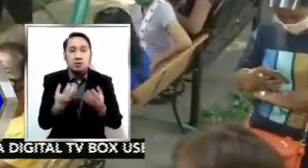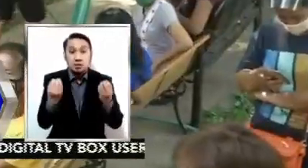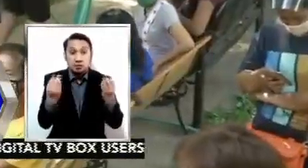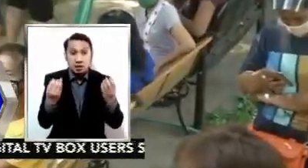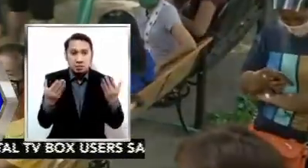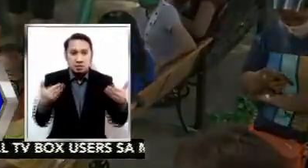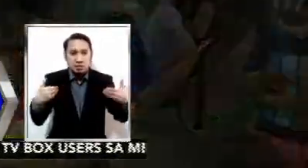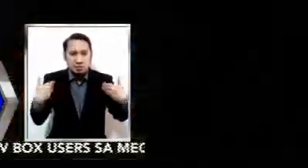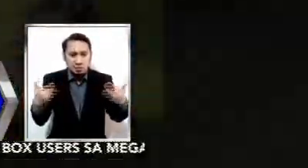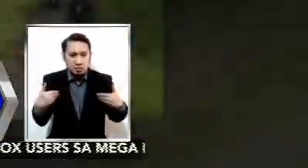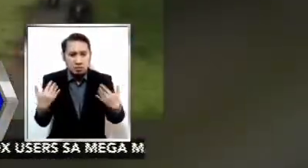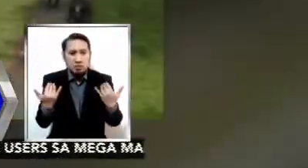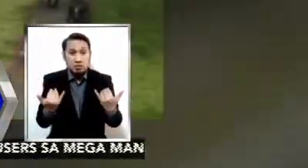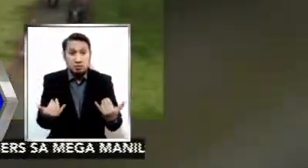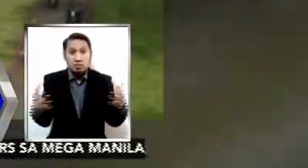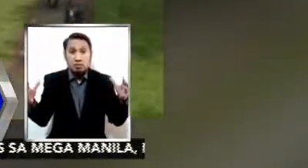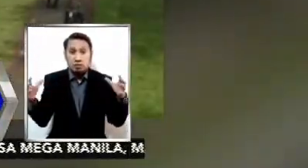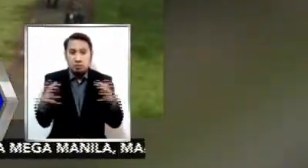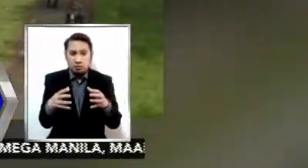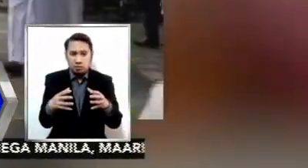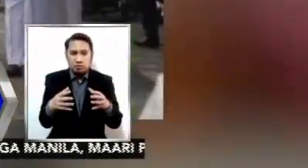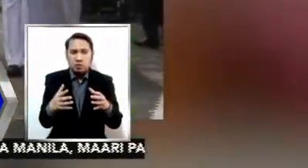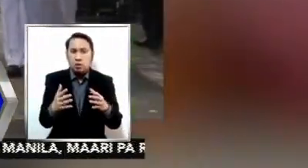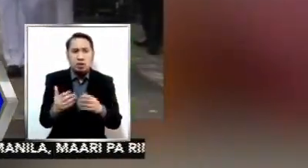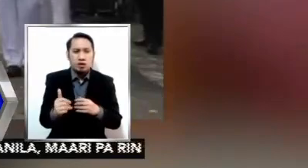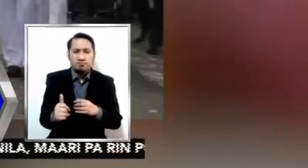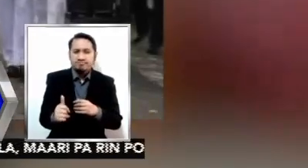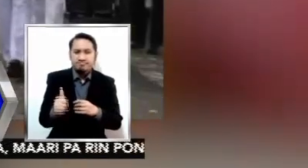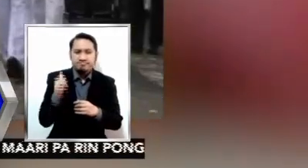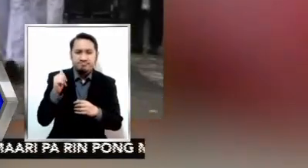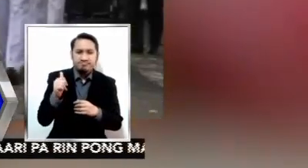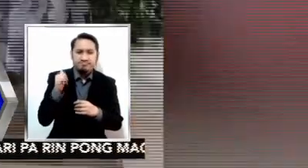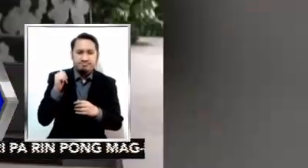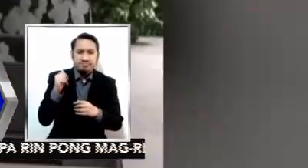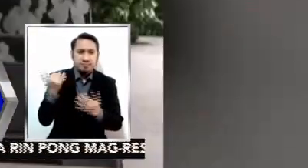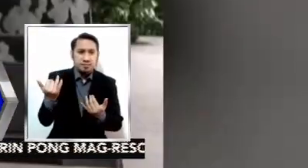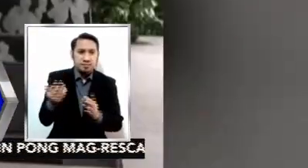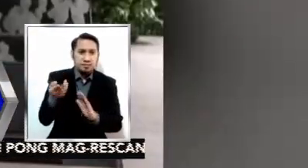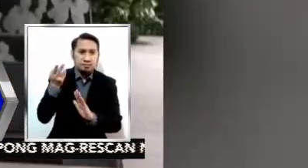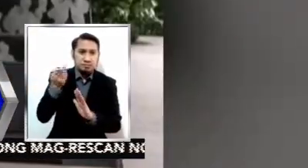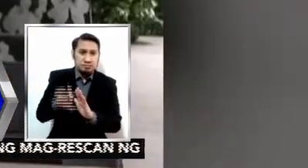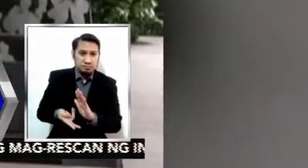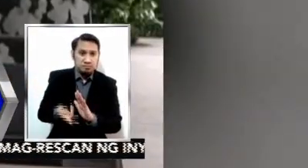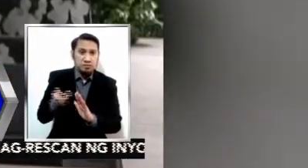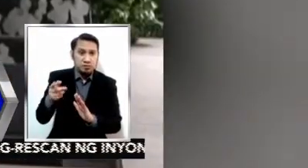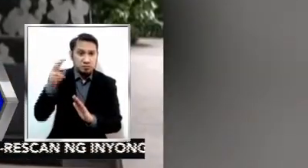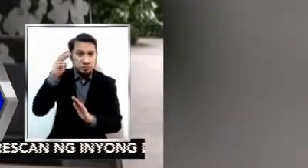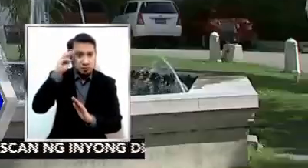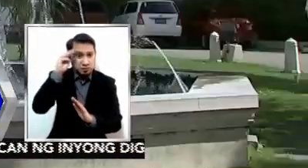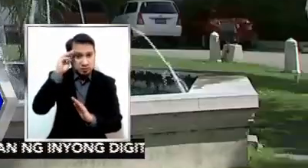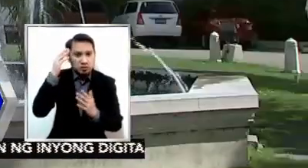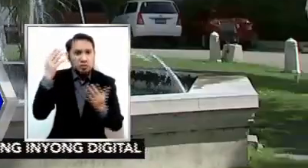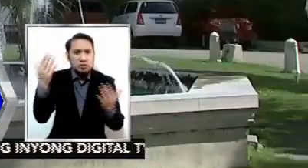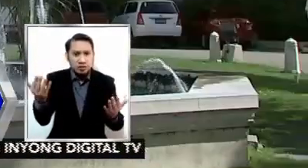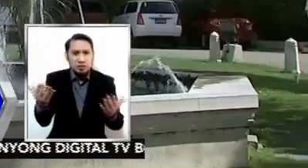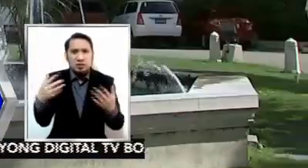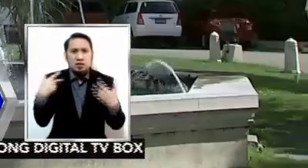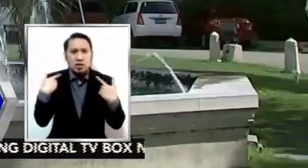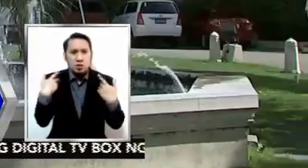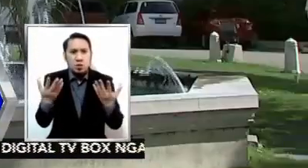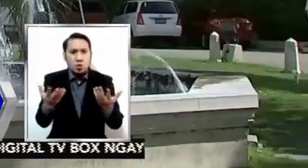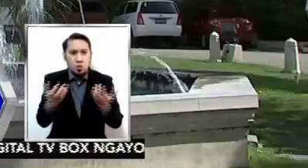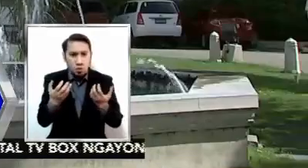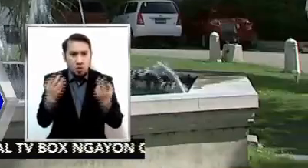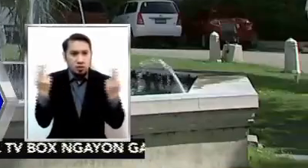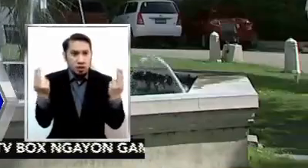ito. Pumapalag sila sa pagkakalibing ng diktador sa libingan ng mga bayani at sa plano pang gawing holiday sa Ilocos